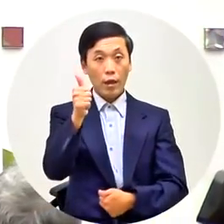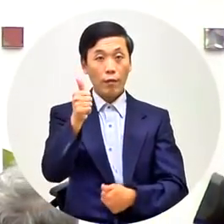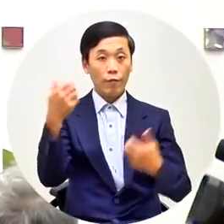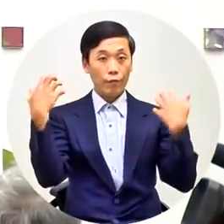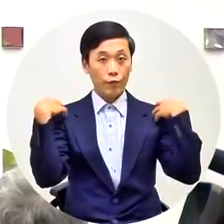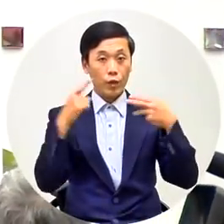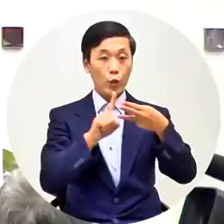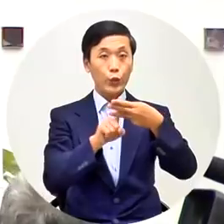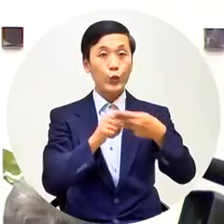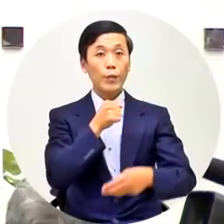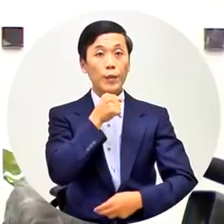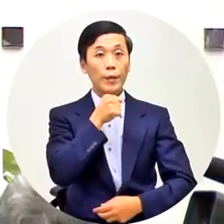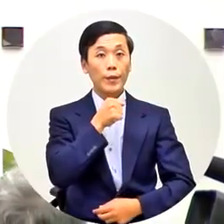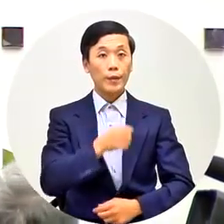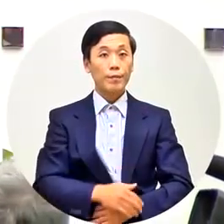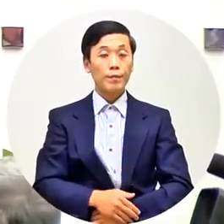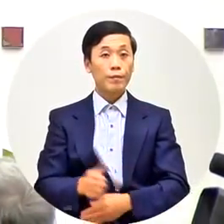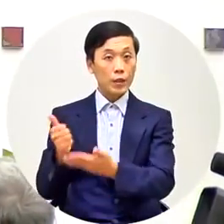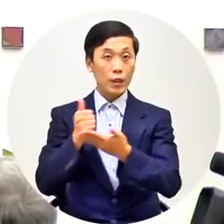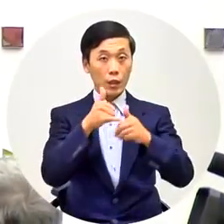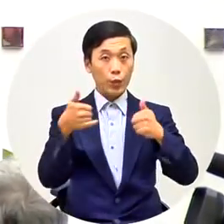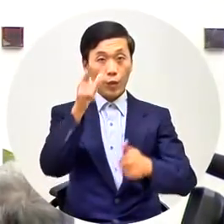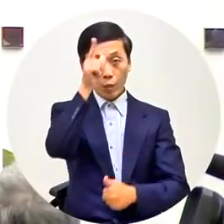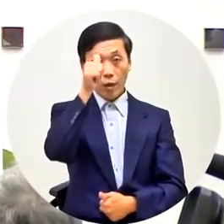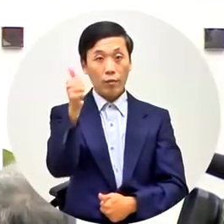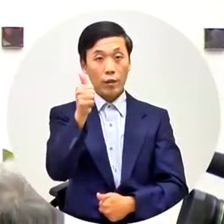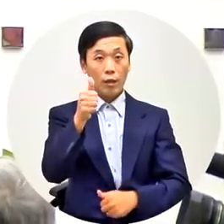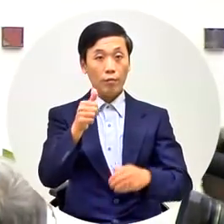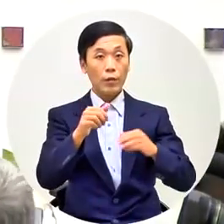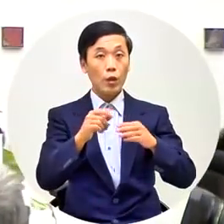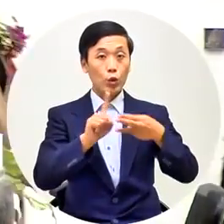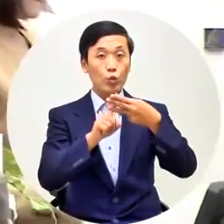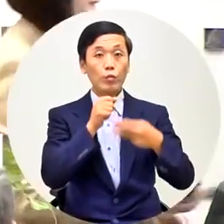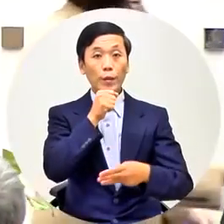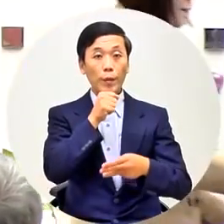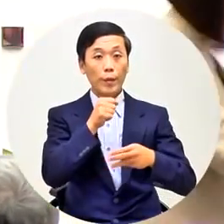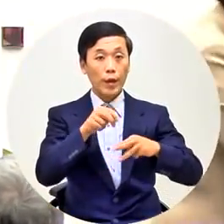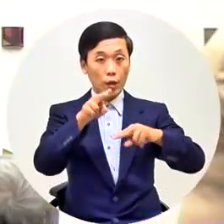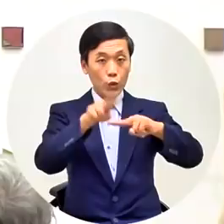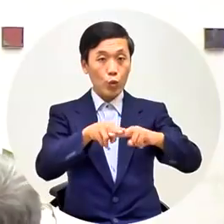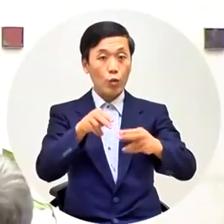请黄议员柏麟就主持人座，陆议员淑美请副座。